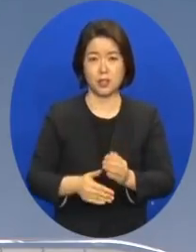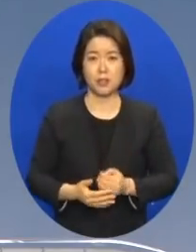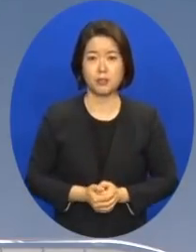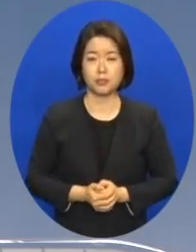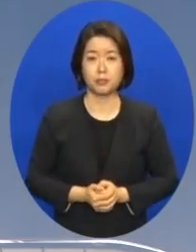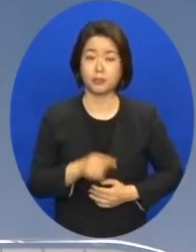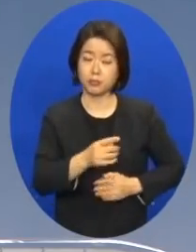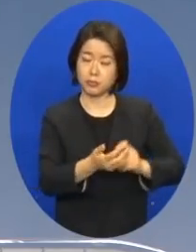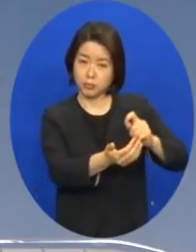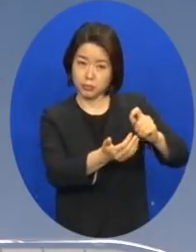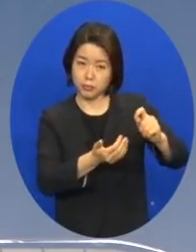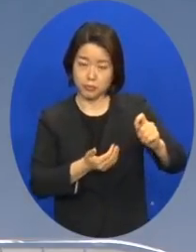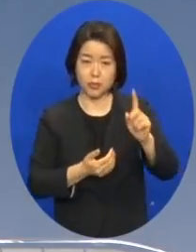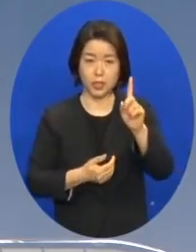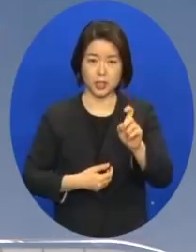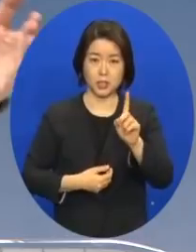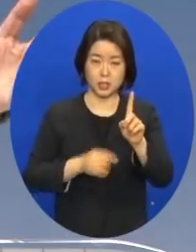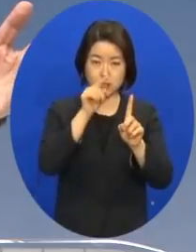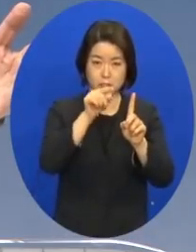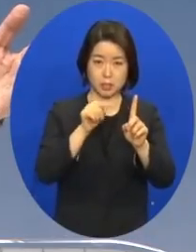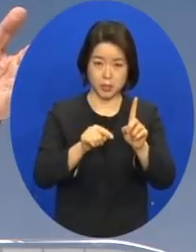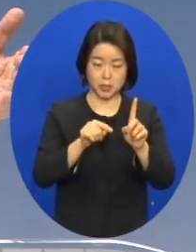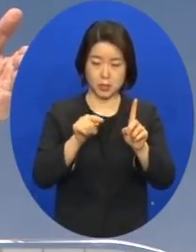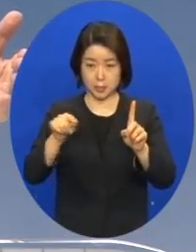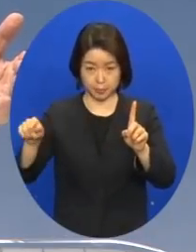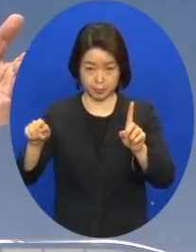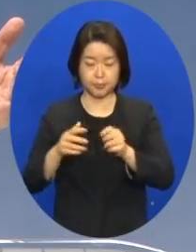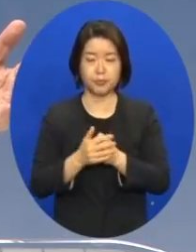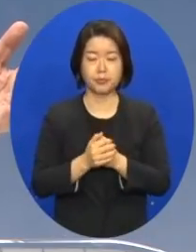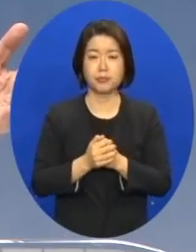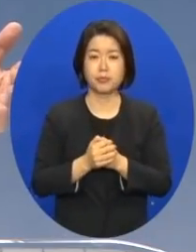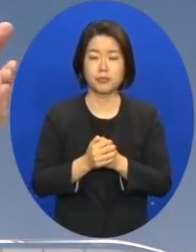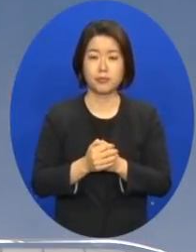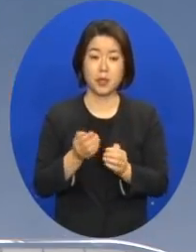이 고린도전서 11장 이 앞부분은